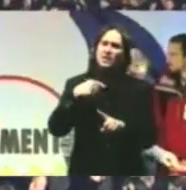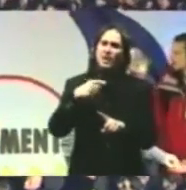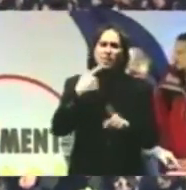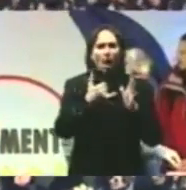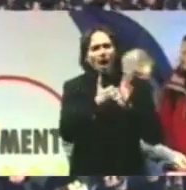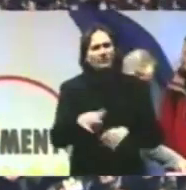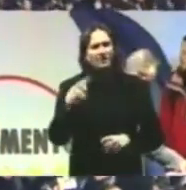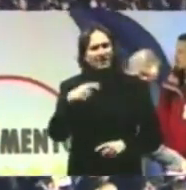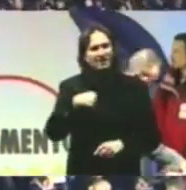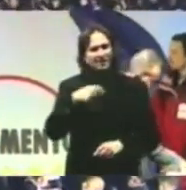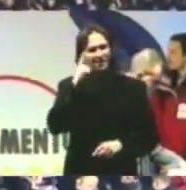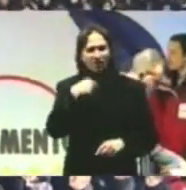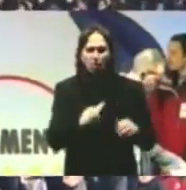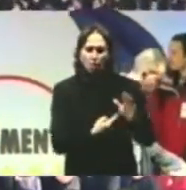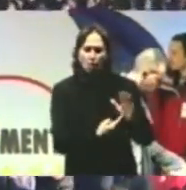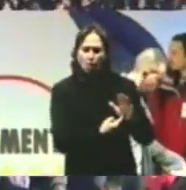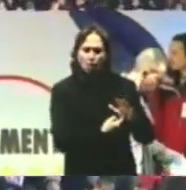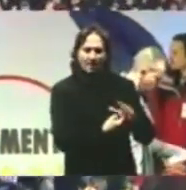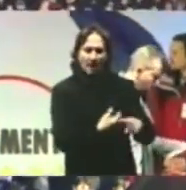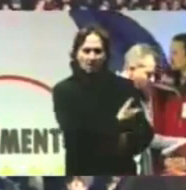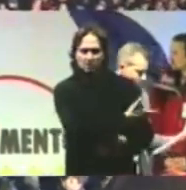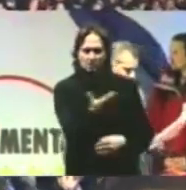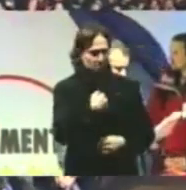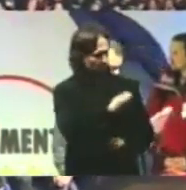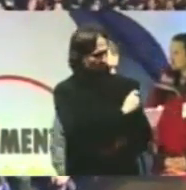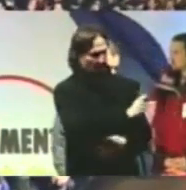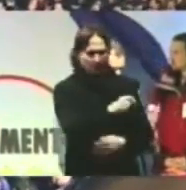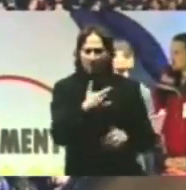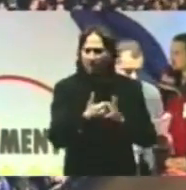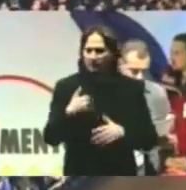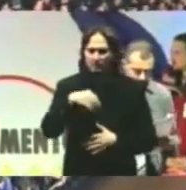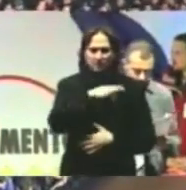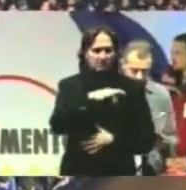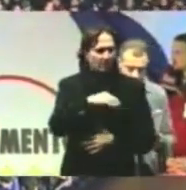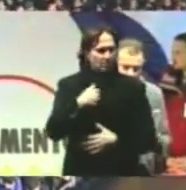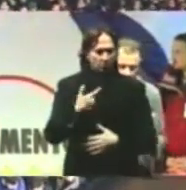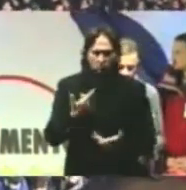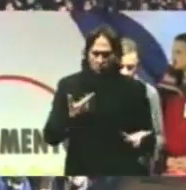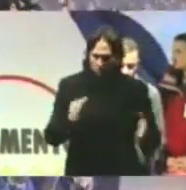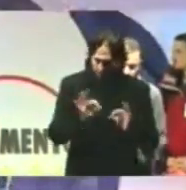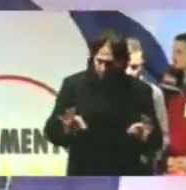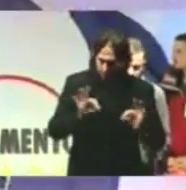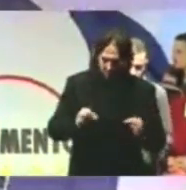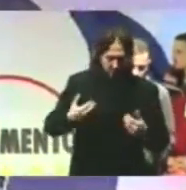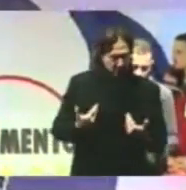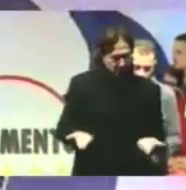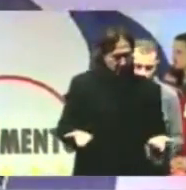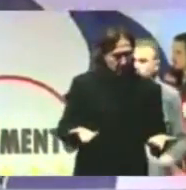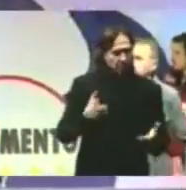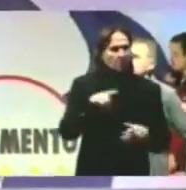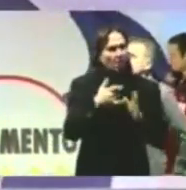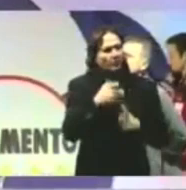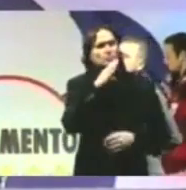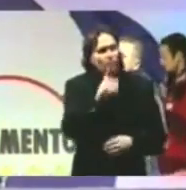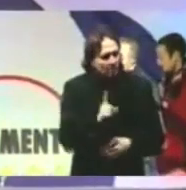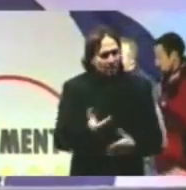nemmeno per pagare i nostri operai, ma non basta. Non basta, perché